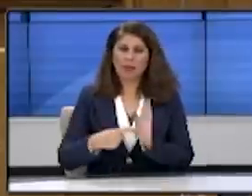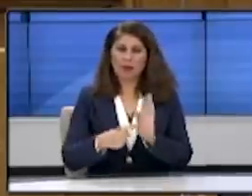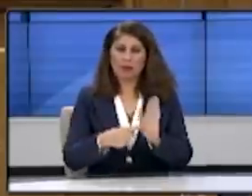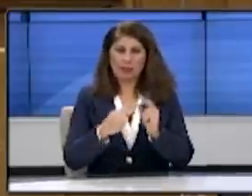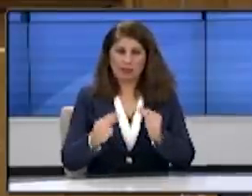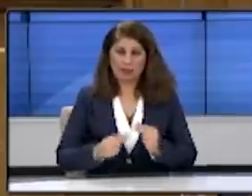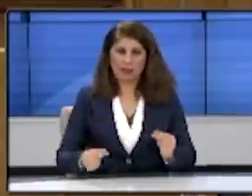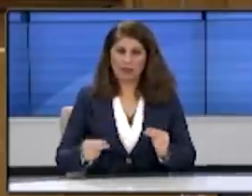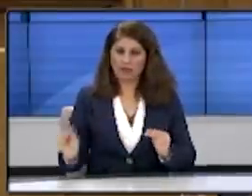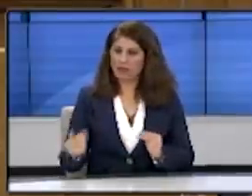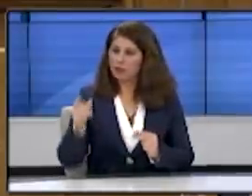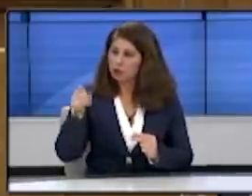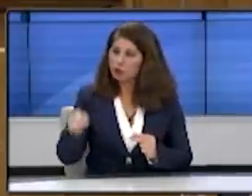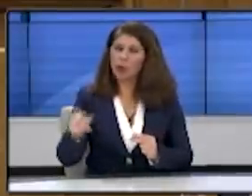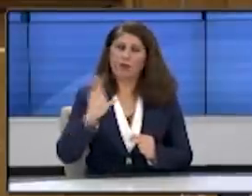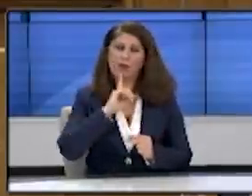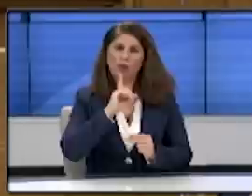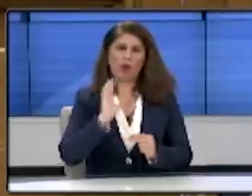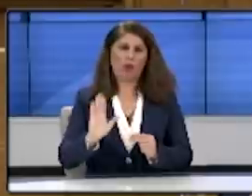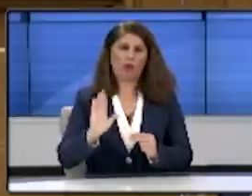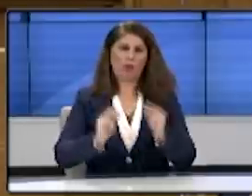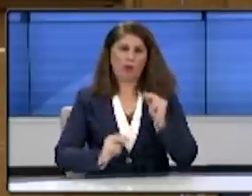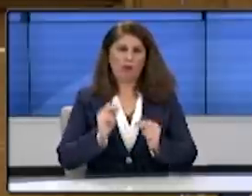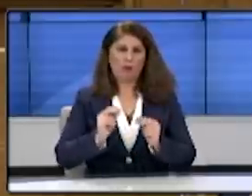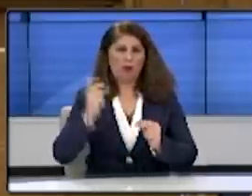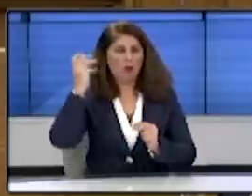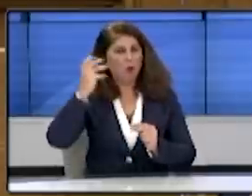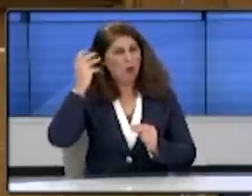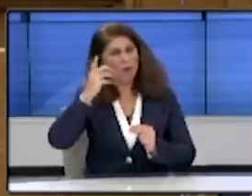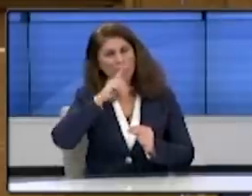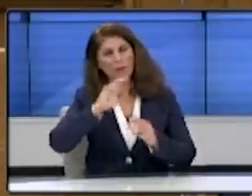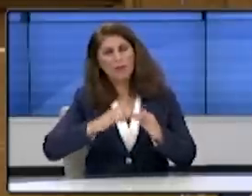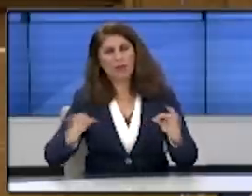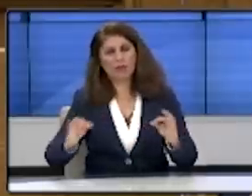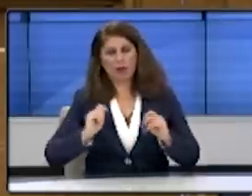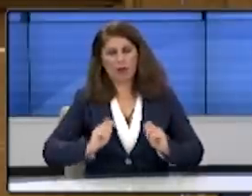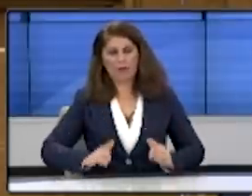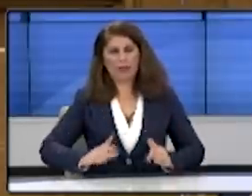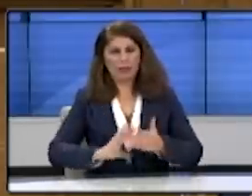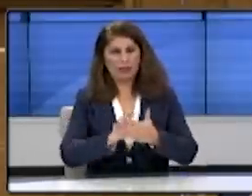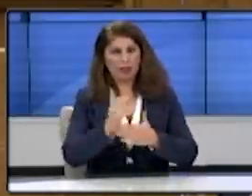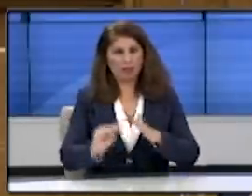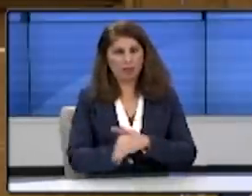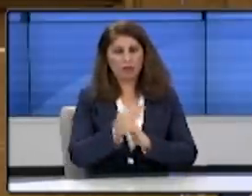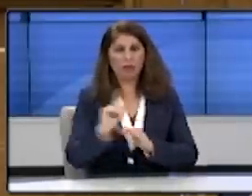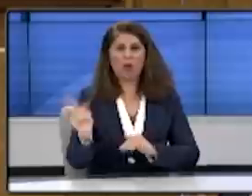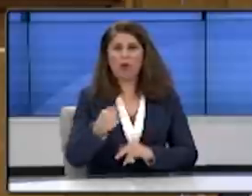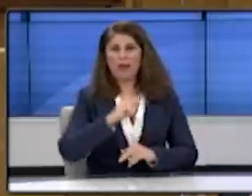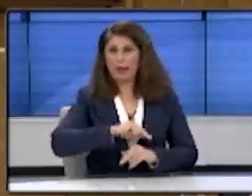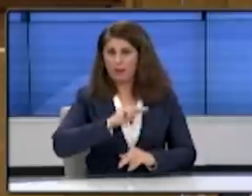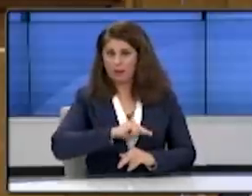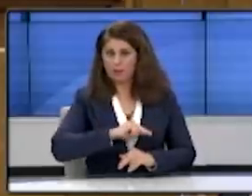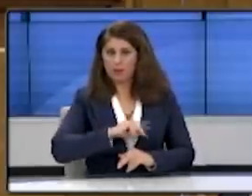την πηγή του ίδιου του προβλήματος. Ο μύθος ότι από μια καπιταλιστική ανάπτυξη βγαίνουν όλοι